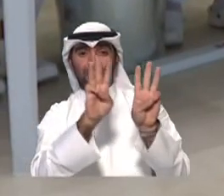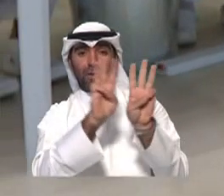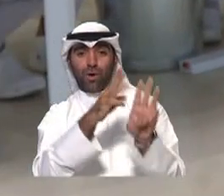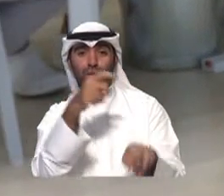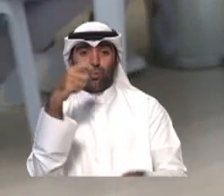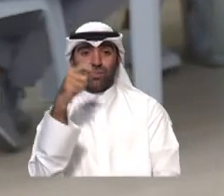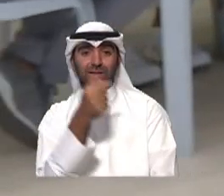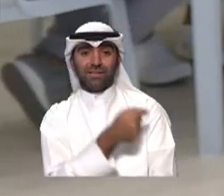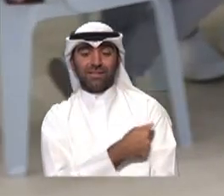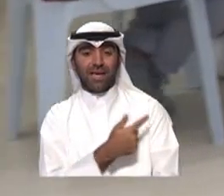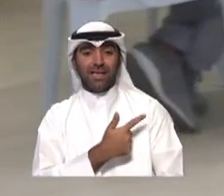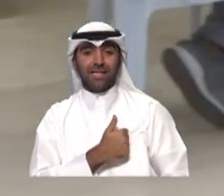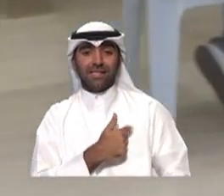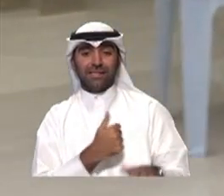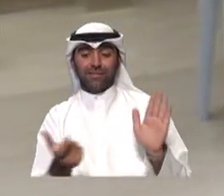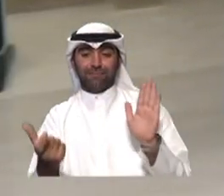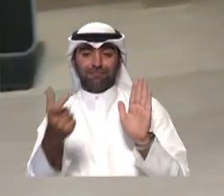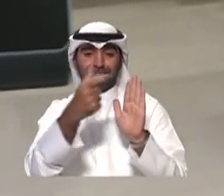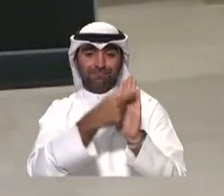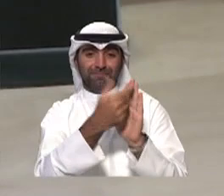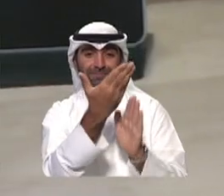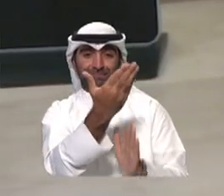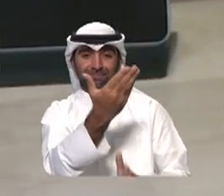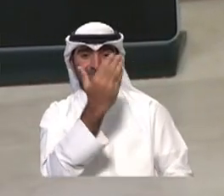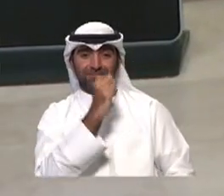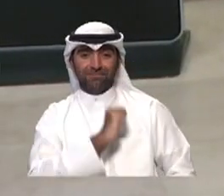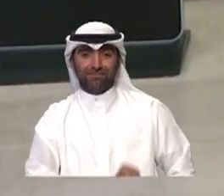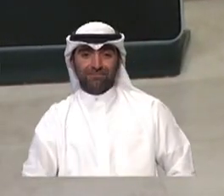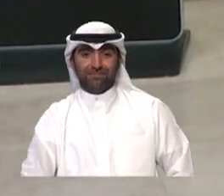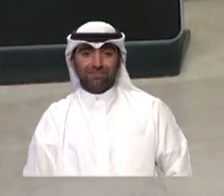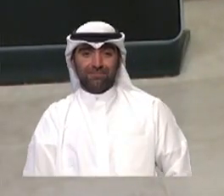لوزارة الصحة من خلال المسح على الكود الظاهر على الشاشة.